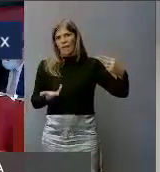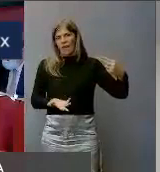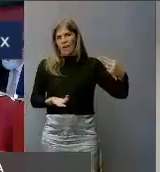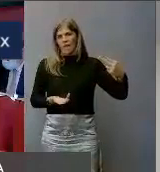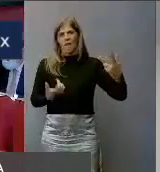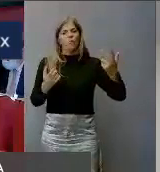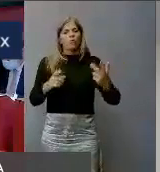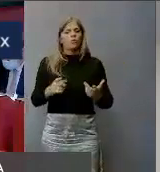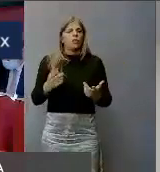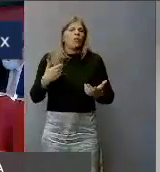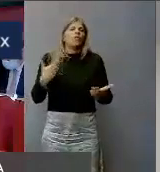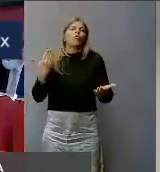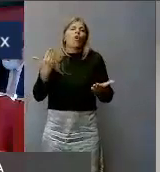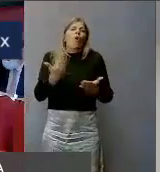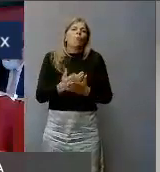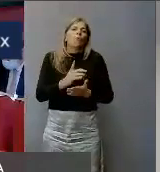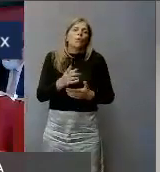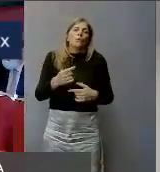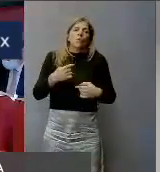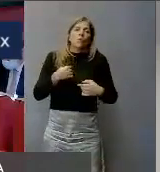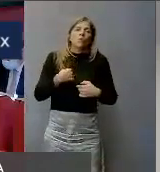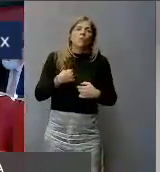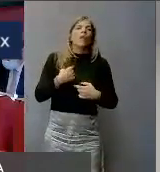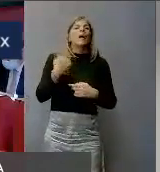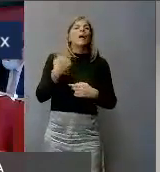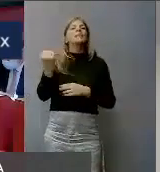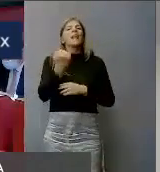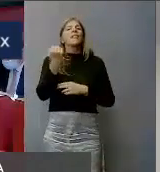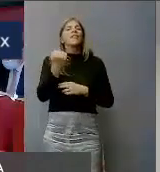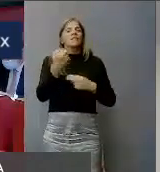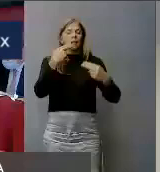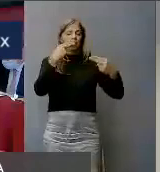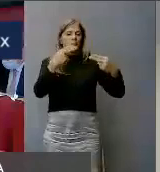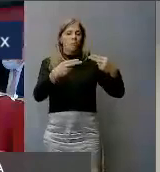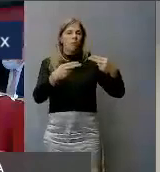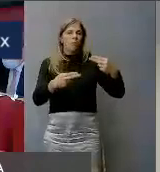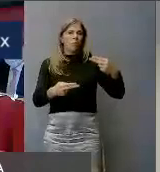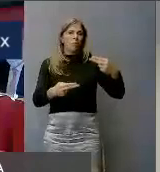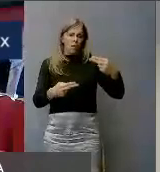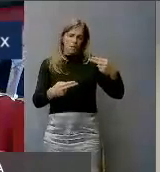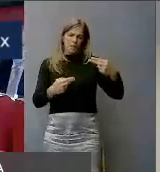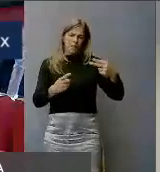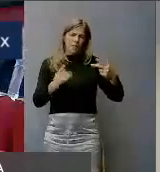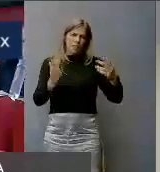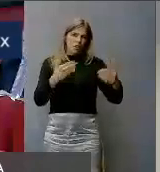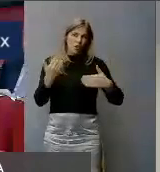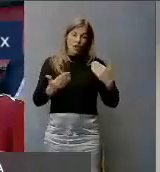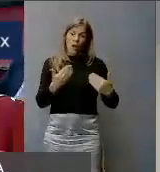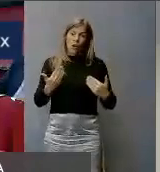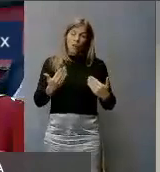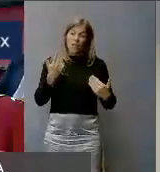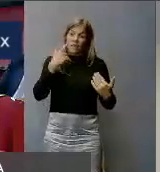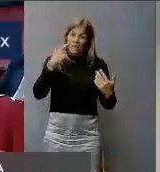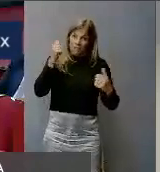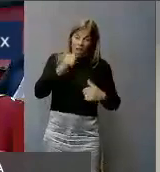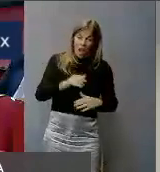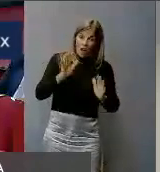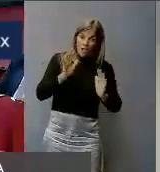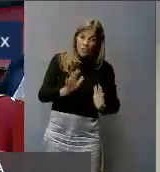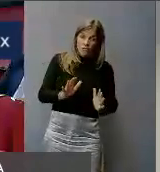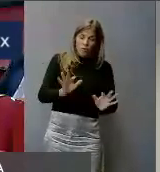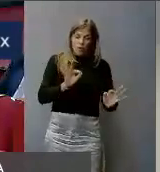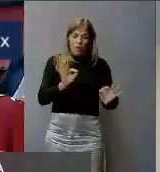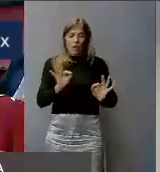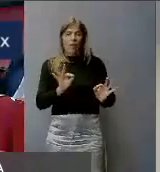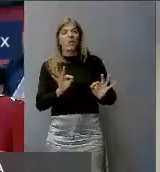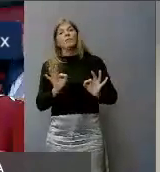proposte di togliere servizi all'interno dell'elencazione perché sembrava non volere dei servizi ma provare ad aggiustare il tiro su